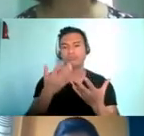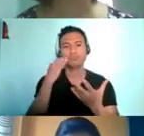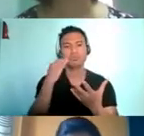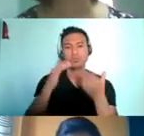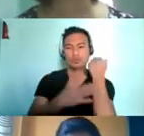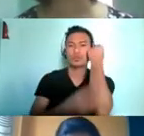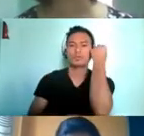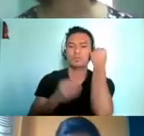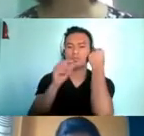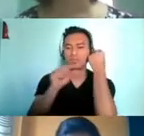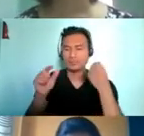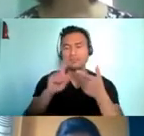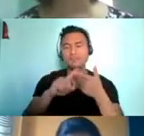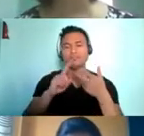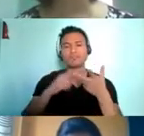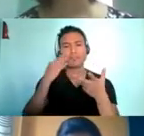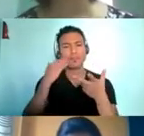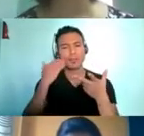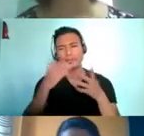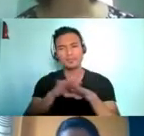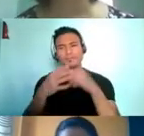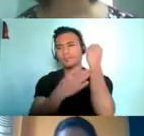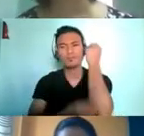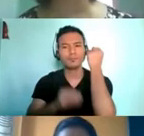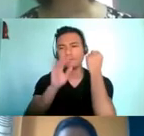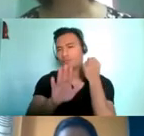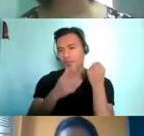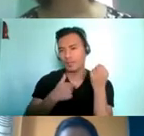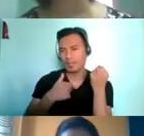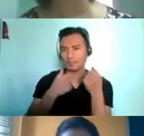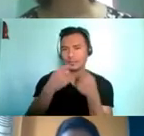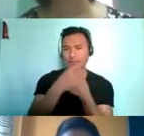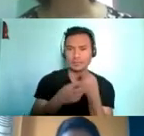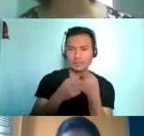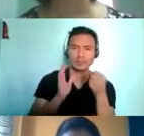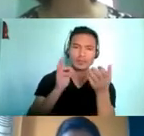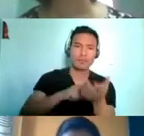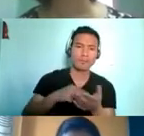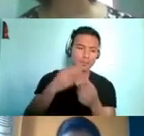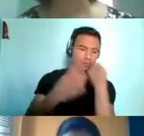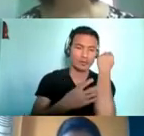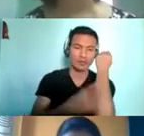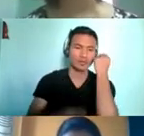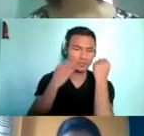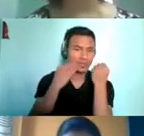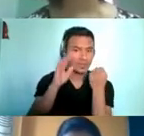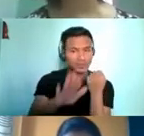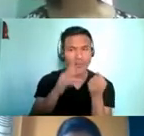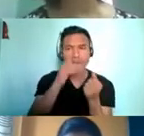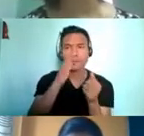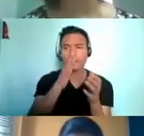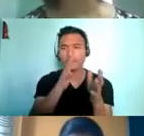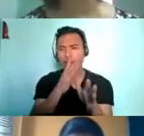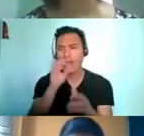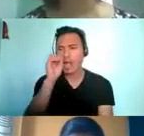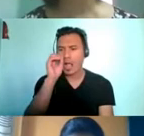महिलाको गरिबीका कुरा गर्दाखेरि महिला असाध्यै गरिब छन्, त्यसमाथि हामी जस्तो देशमा त झन् गरिब महिला छन् भनेपछि बिहा गरेर दिँदाखेरि